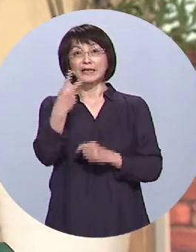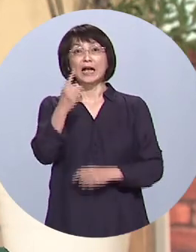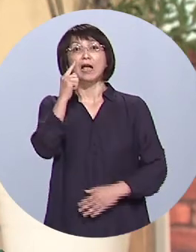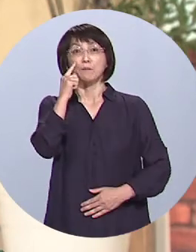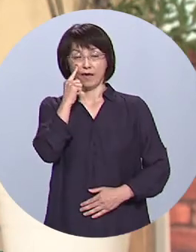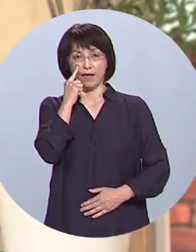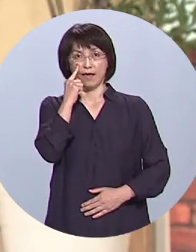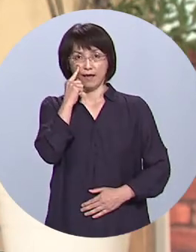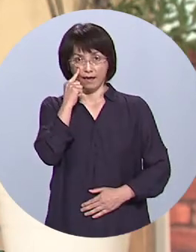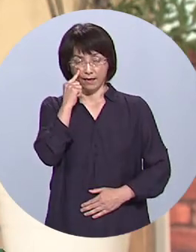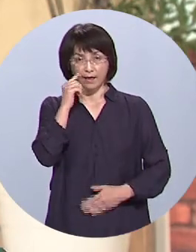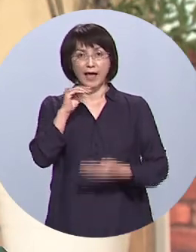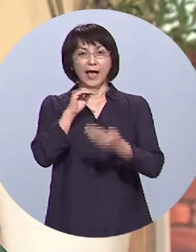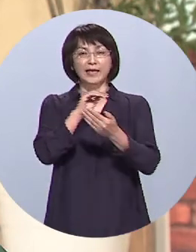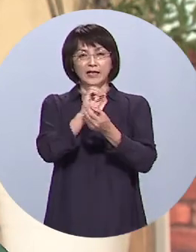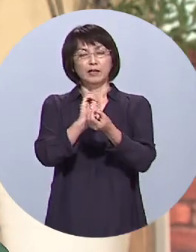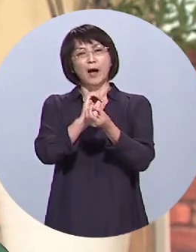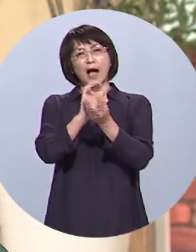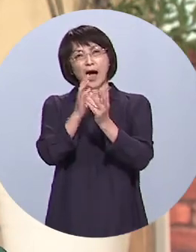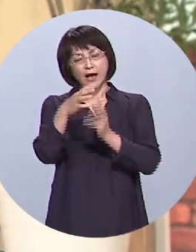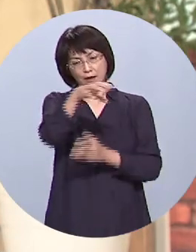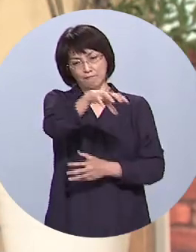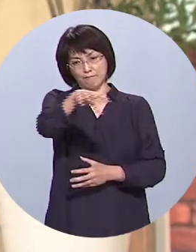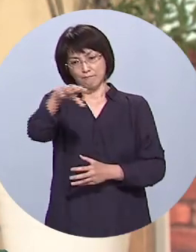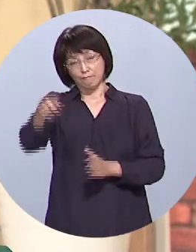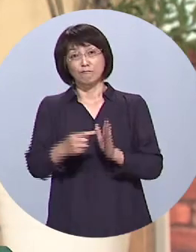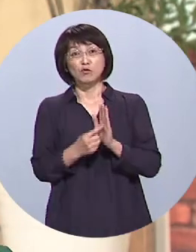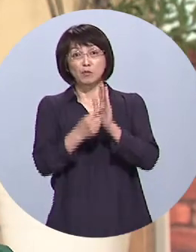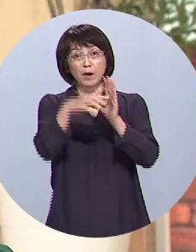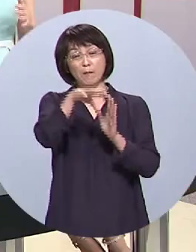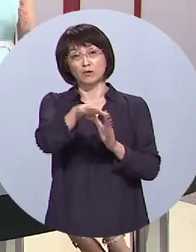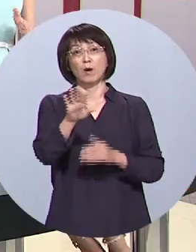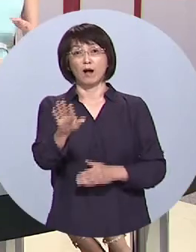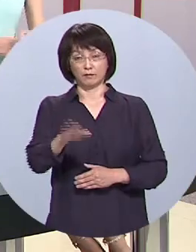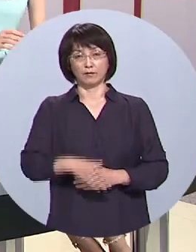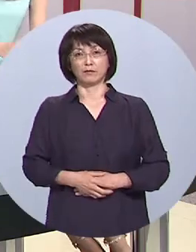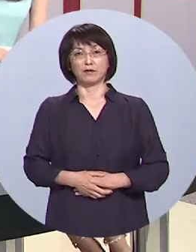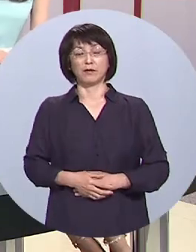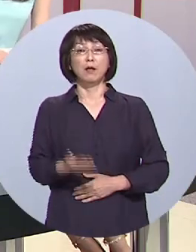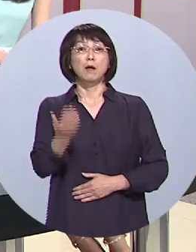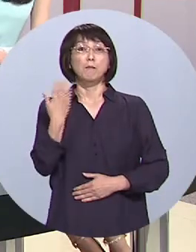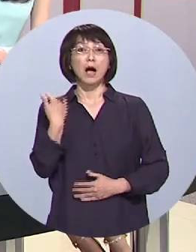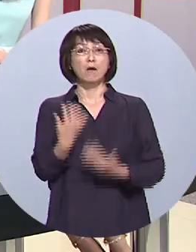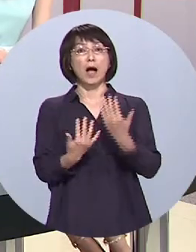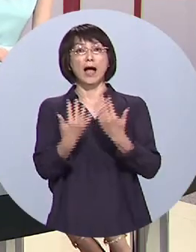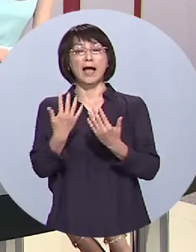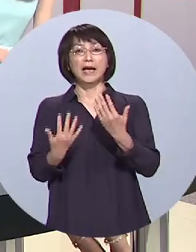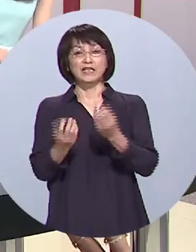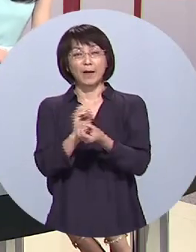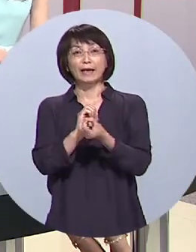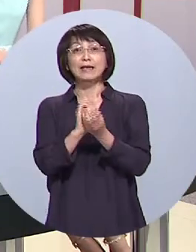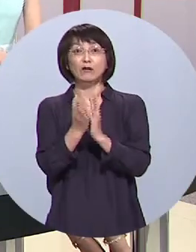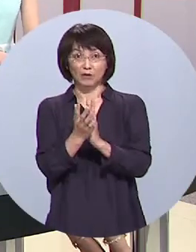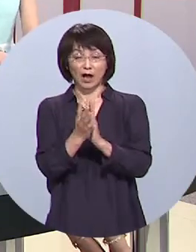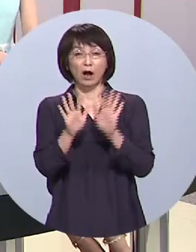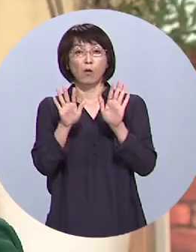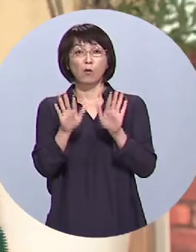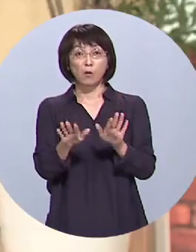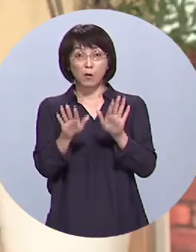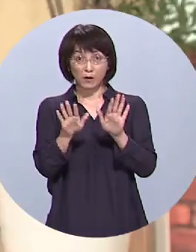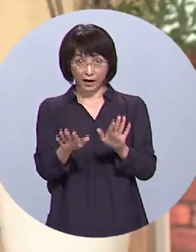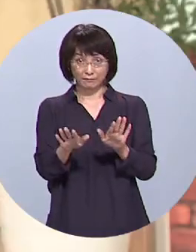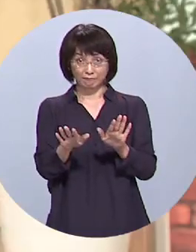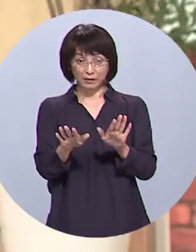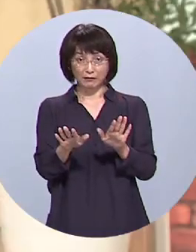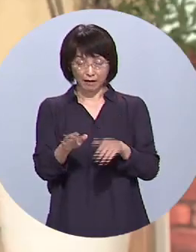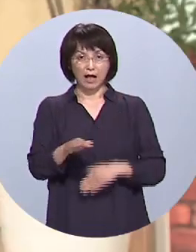。埼玉は花であふれる名所がたくさんあります。 初回は芝桜でしたよね。 綺麗だったね、 うん、今回は